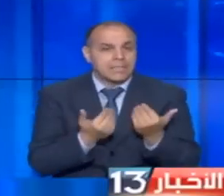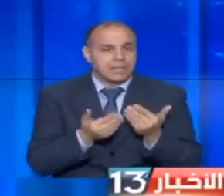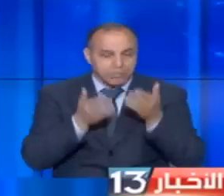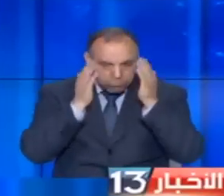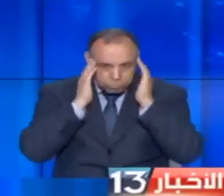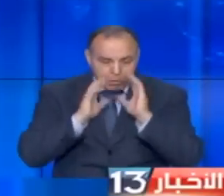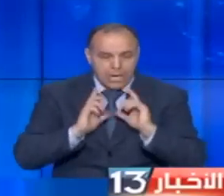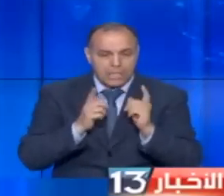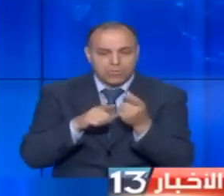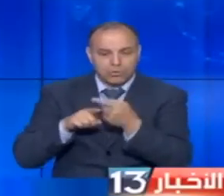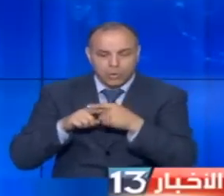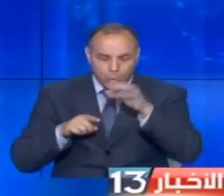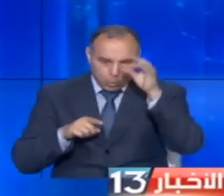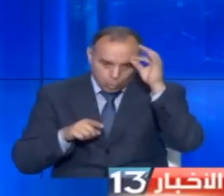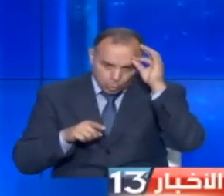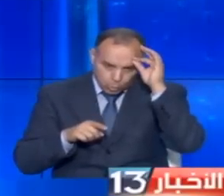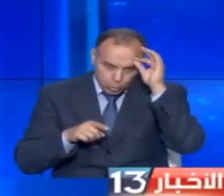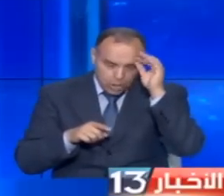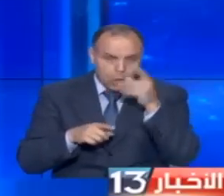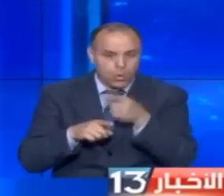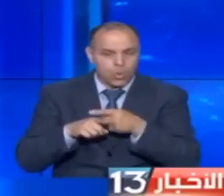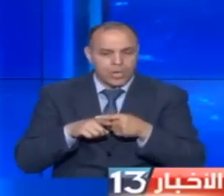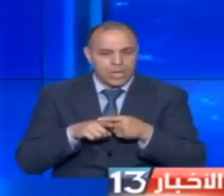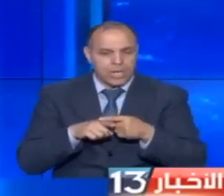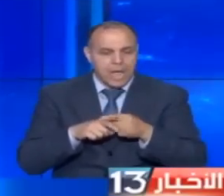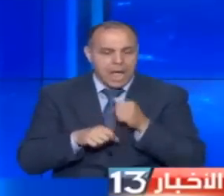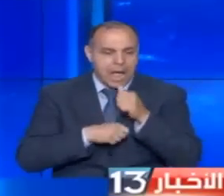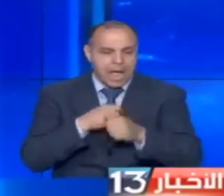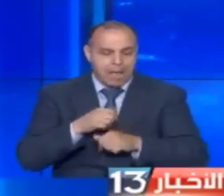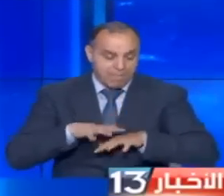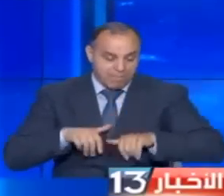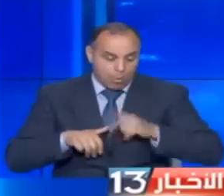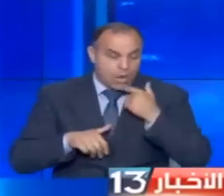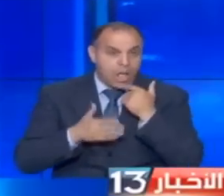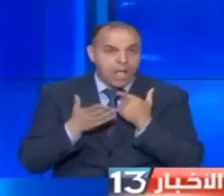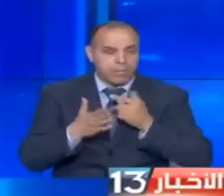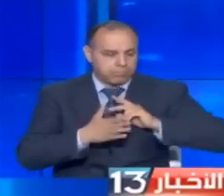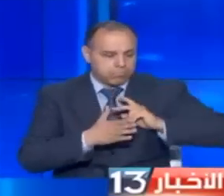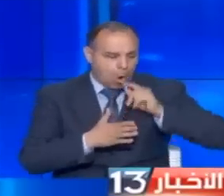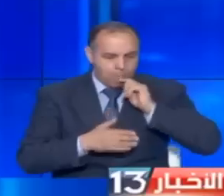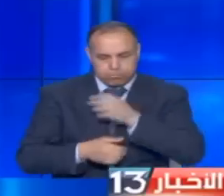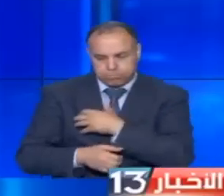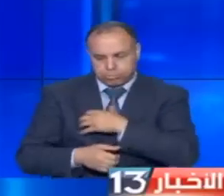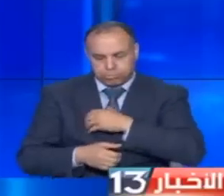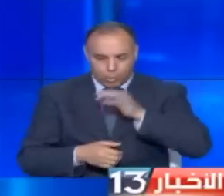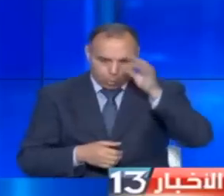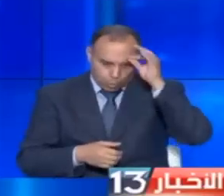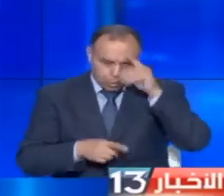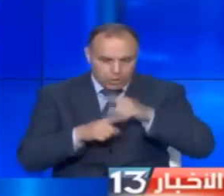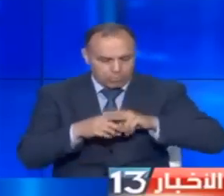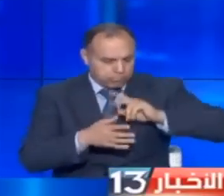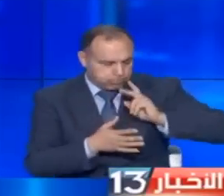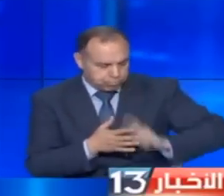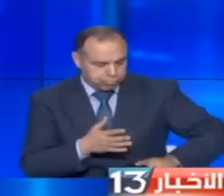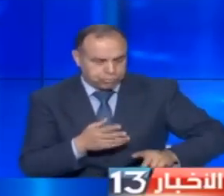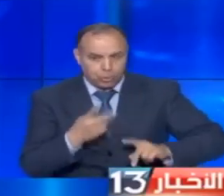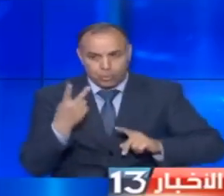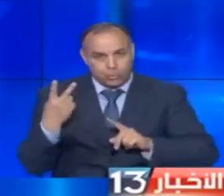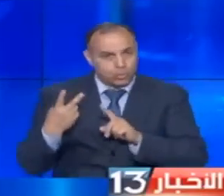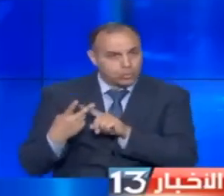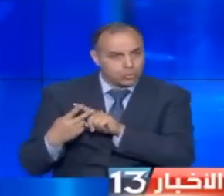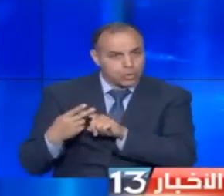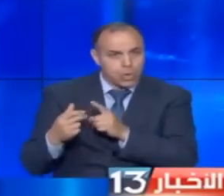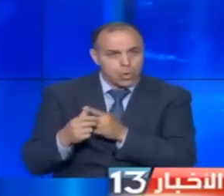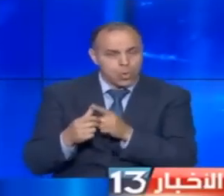لجنه مشتركه تونسيات يونانيه اواخر السنه الجاريه وقع رجال اعمال من تونس واليونان اتفاقيتين تتضمن